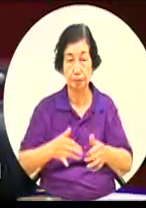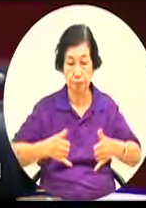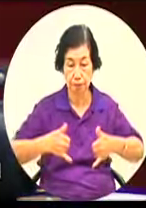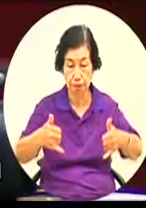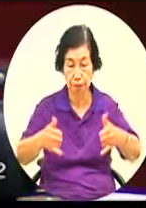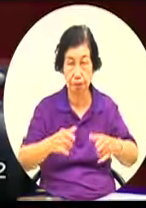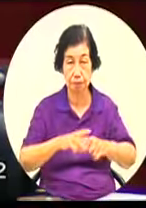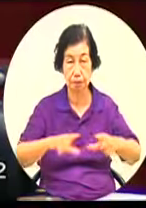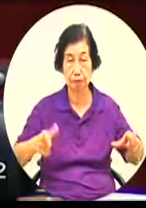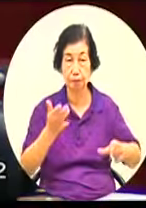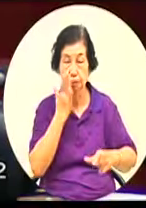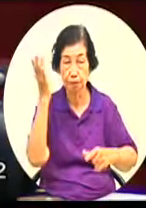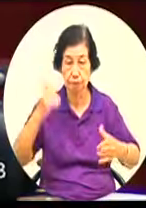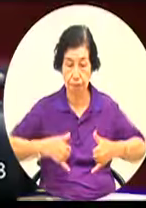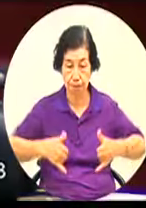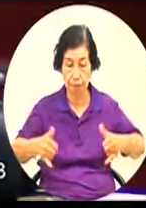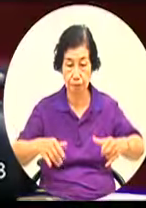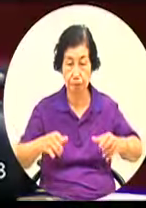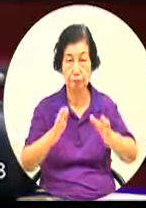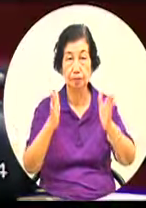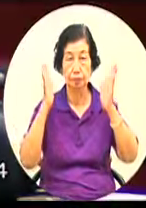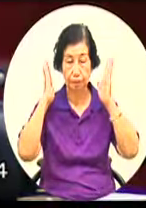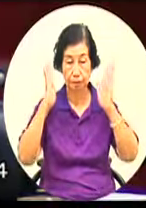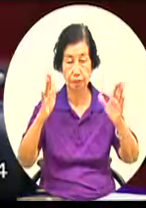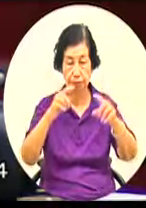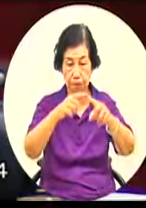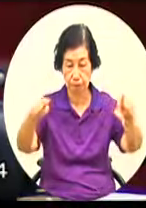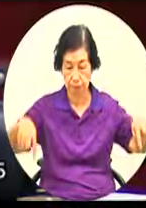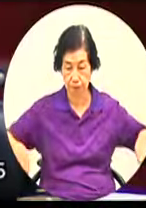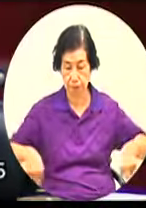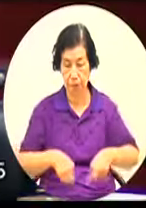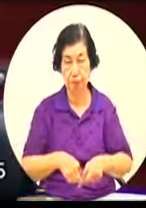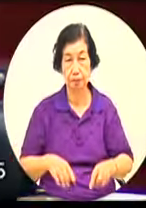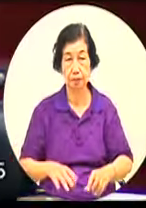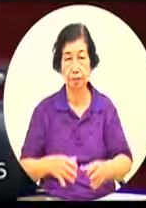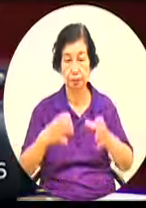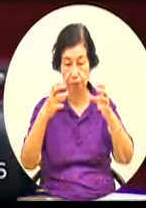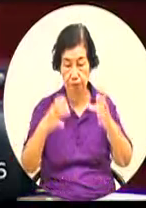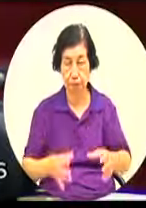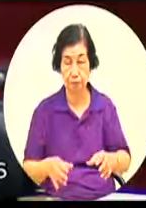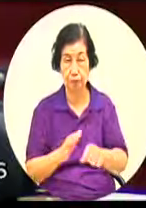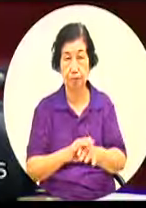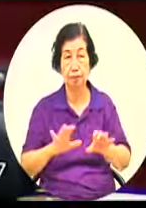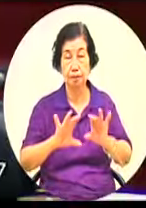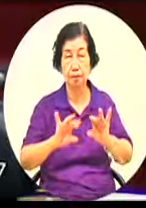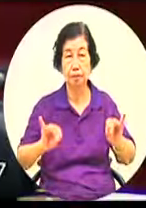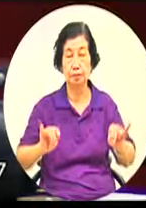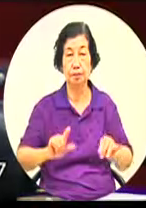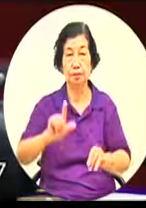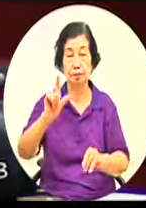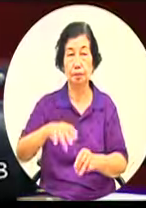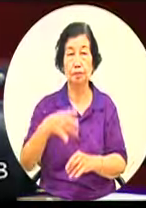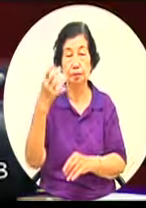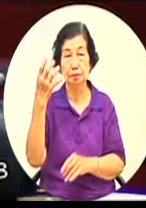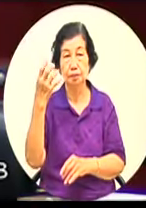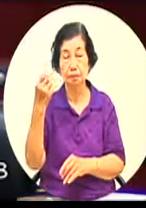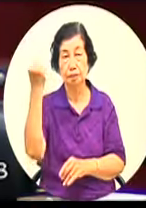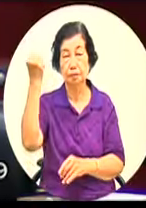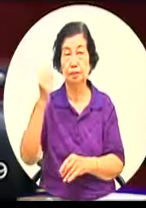方正的一个区域。那么目前设定的地上权公布的数字是